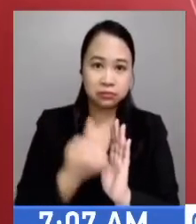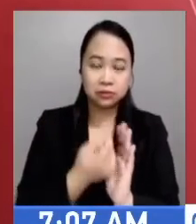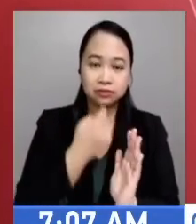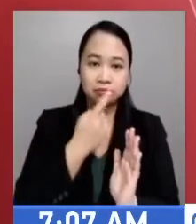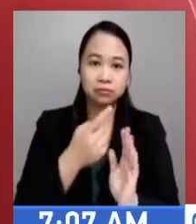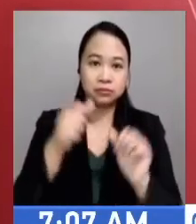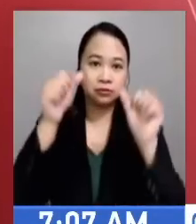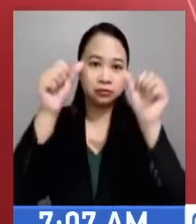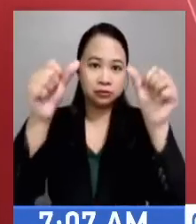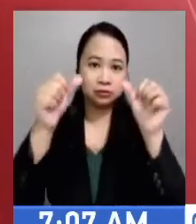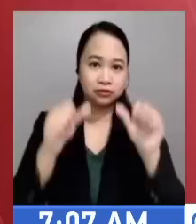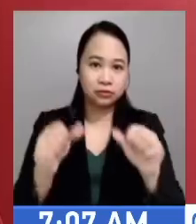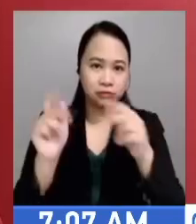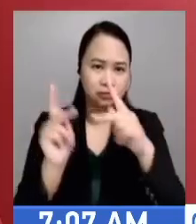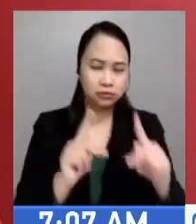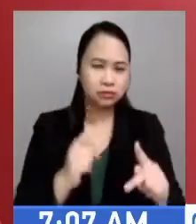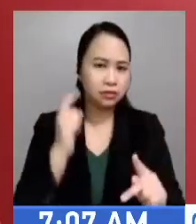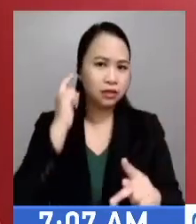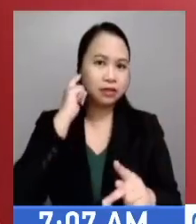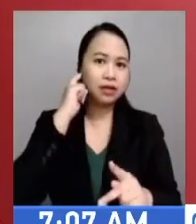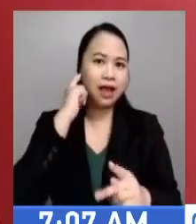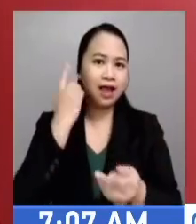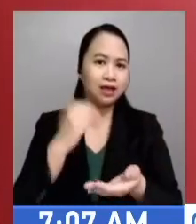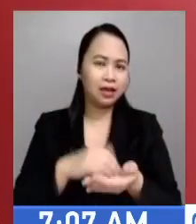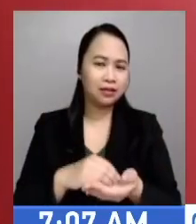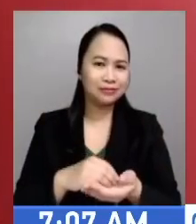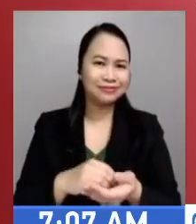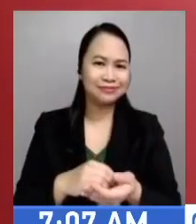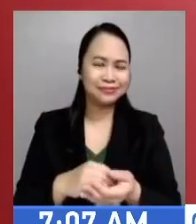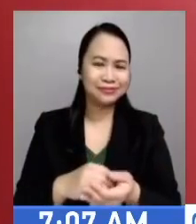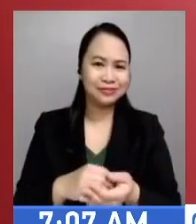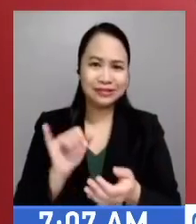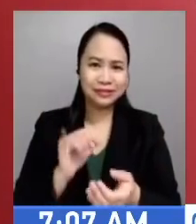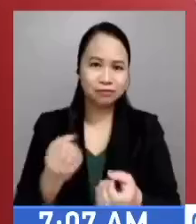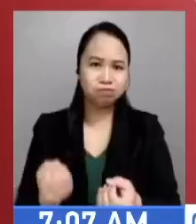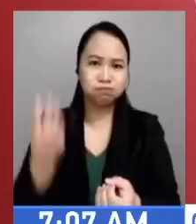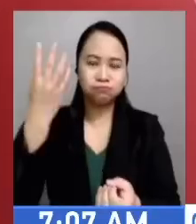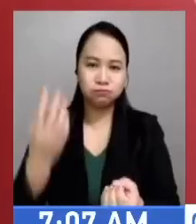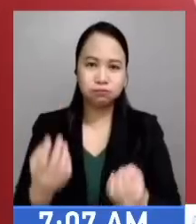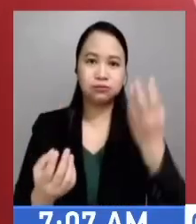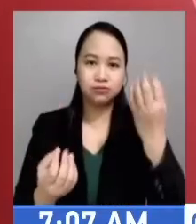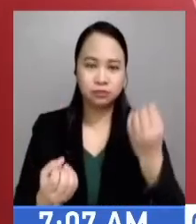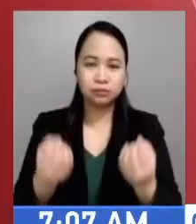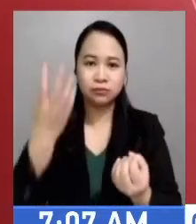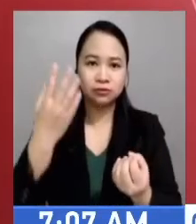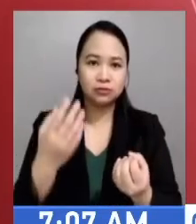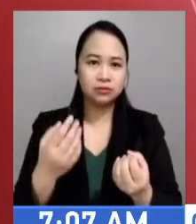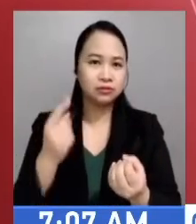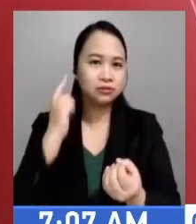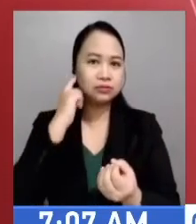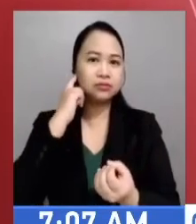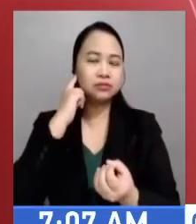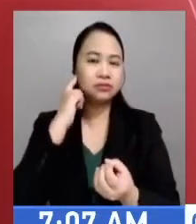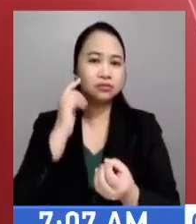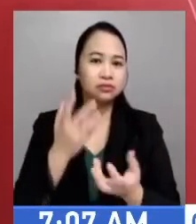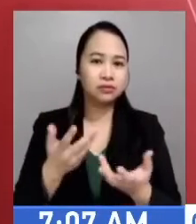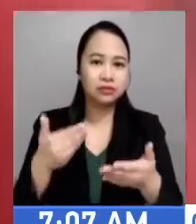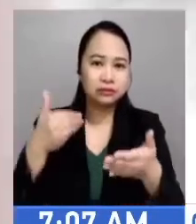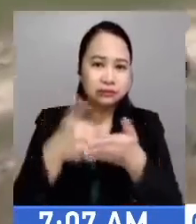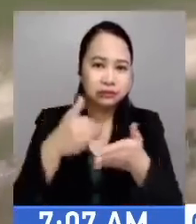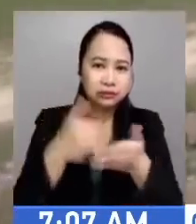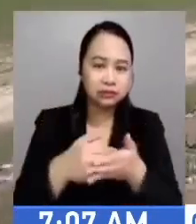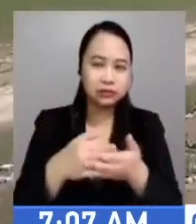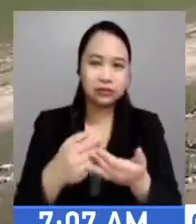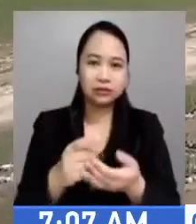narinig daw na magkakasunod na pagsabog. Tila galing daw ito sa artillery guns o weapons sa Subi Reef, ang kalapit na artipisyal na isla na ginawa ng mga